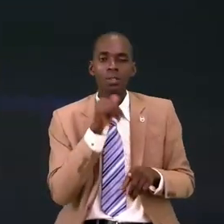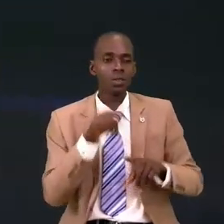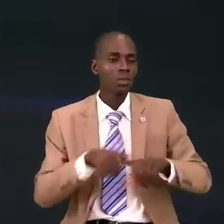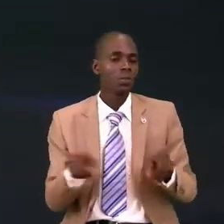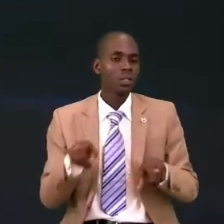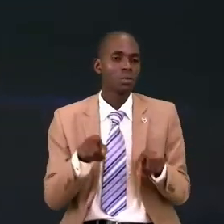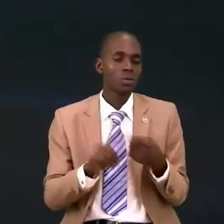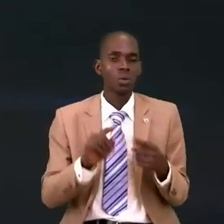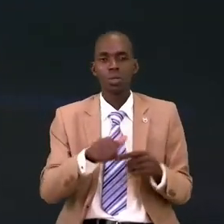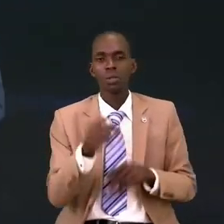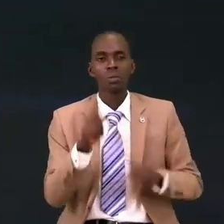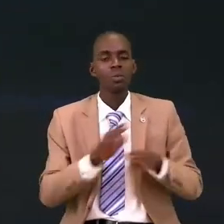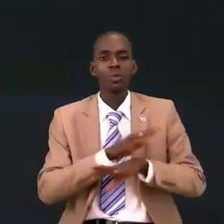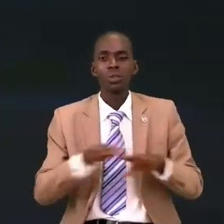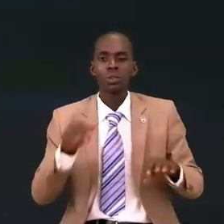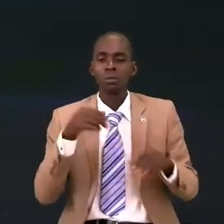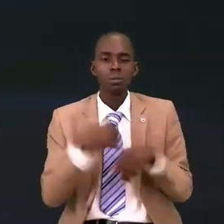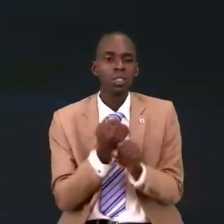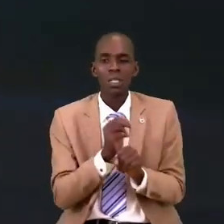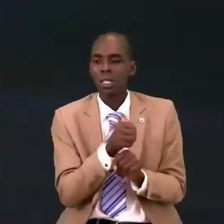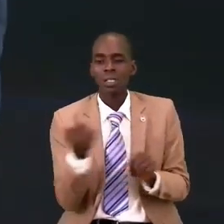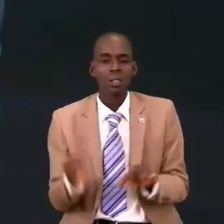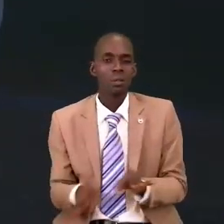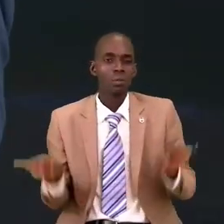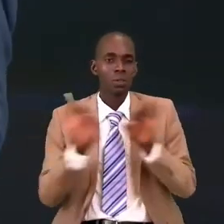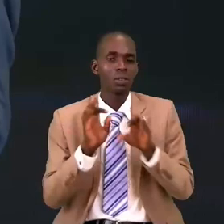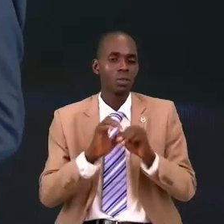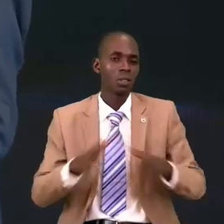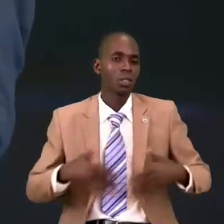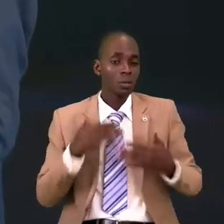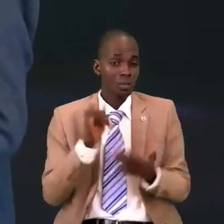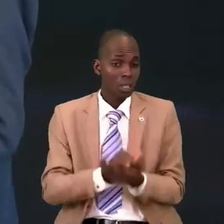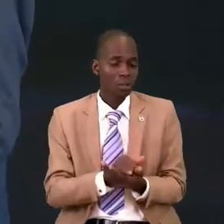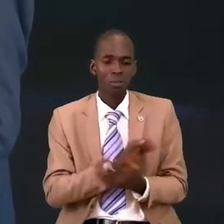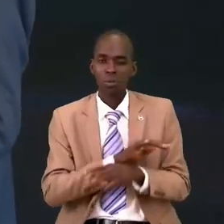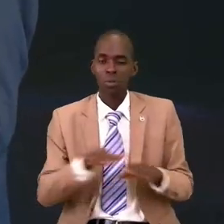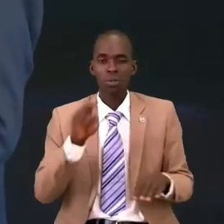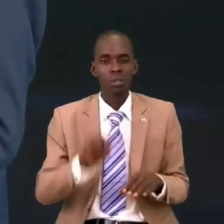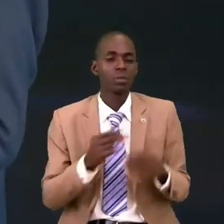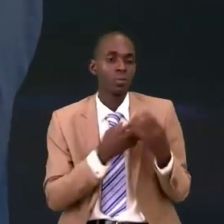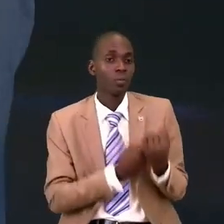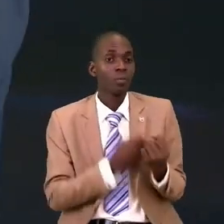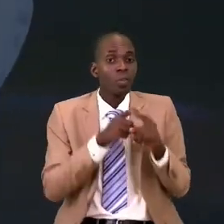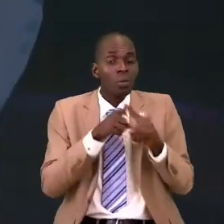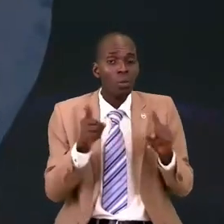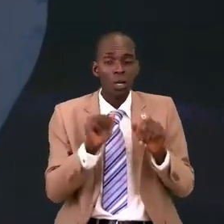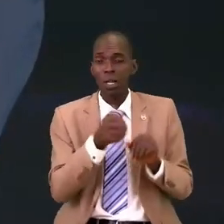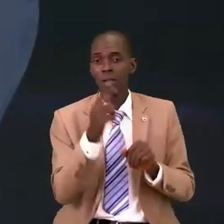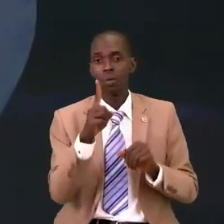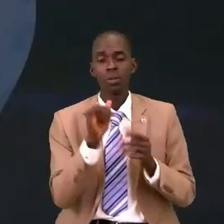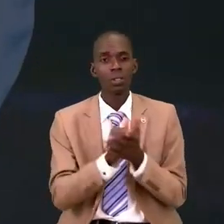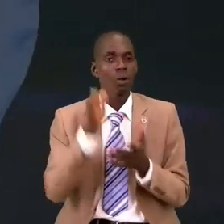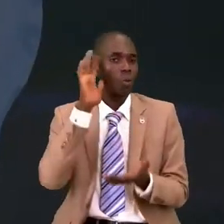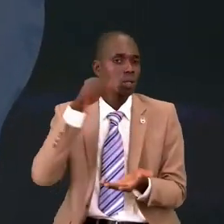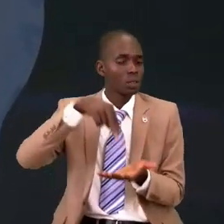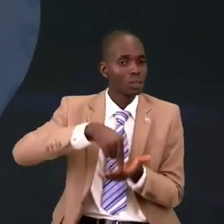besoin de courage pour cela, pour qu'une personne puisse tenir, une personne qui pourra tenir au milieu du peuple de Dieu,